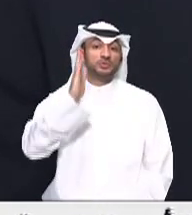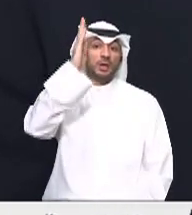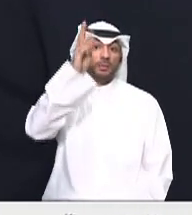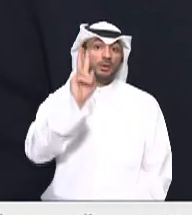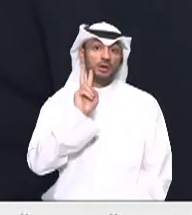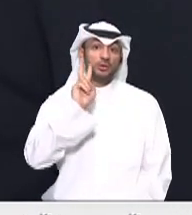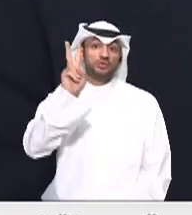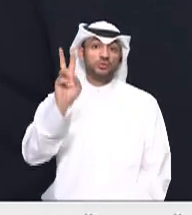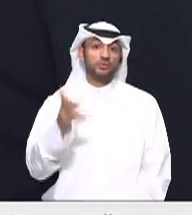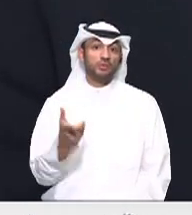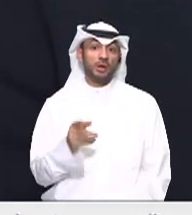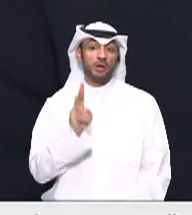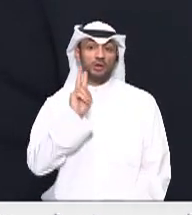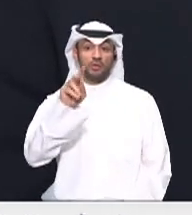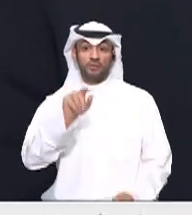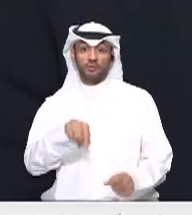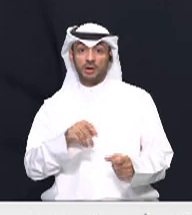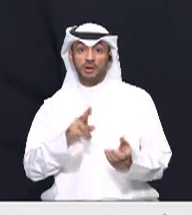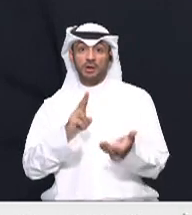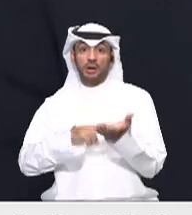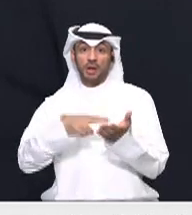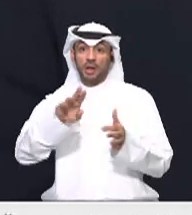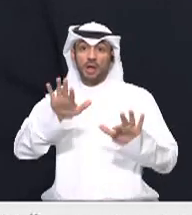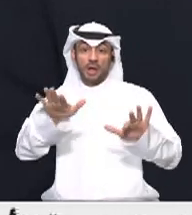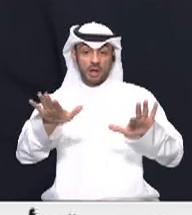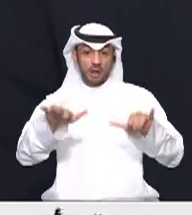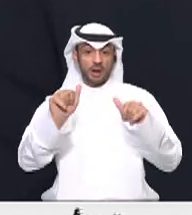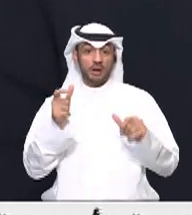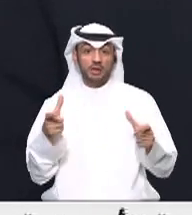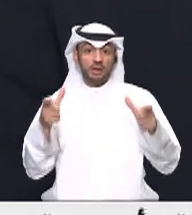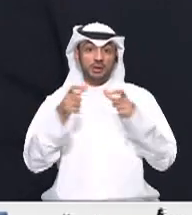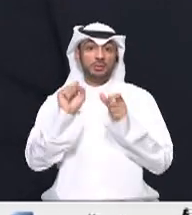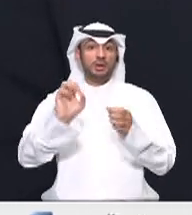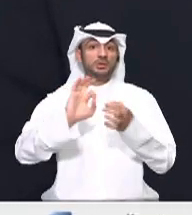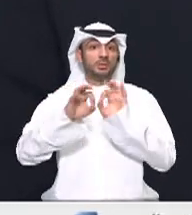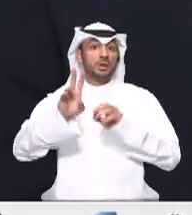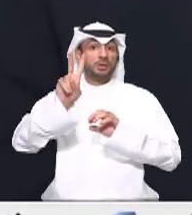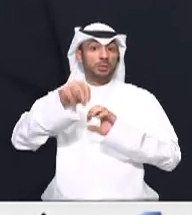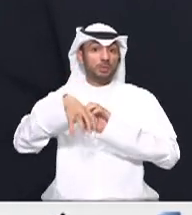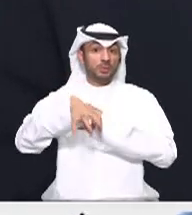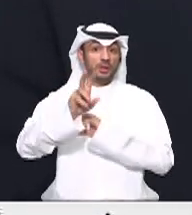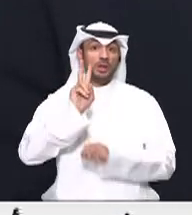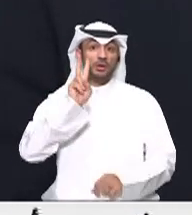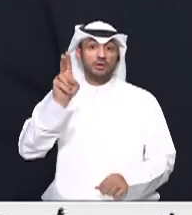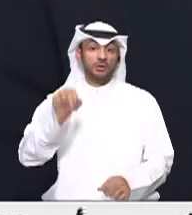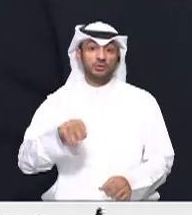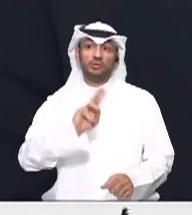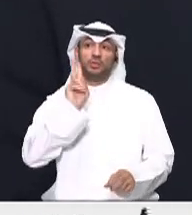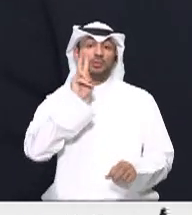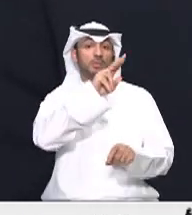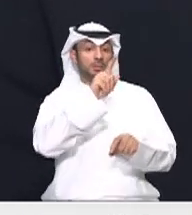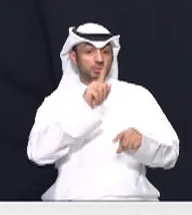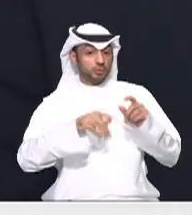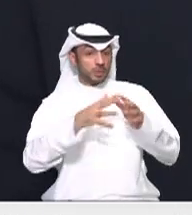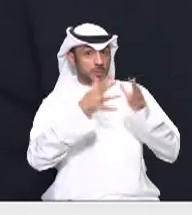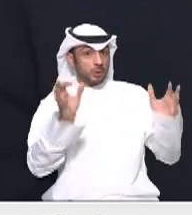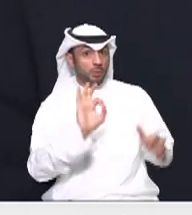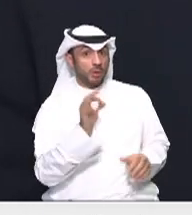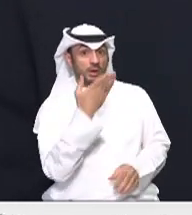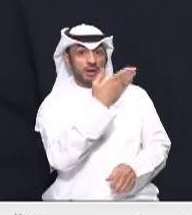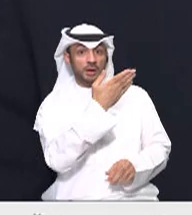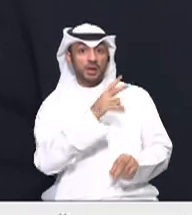أيضا عن الأصداء عشية افتتاح أعمال الجمعية العامة في ظل تصعيد الاحتلال الإسرائيلي لعدوانه على غزة